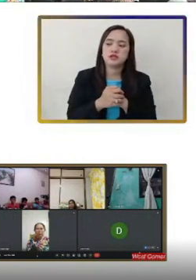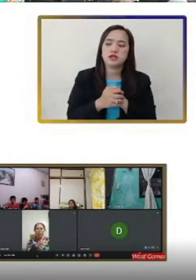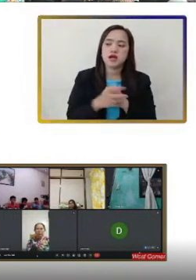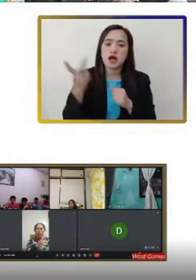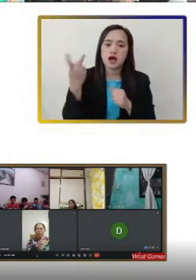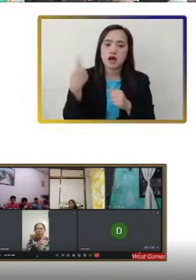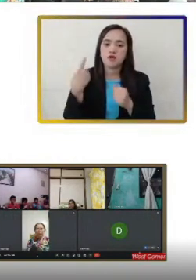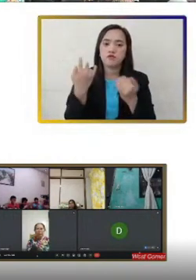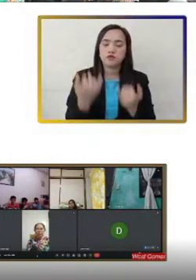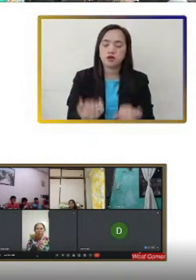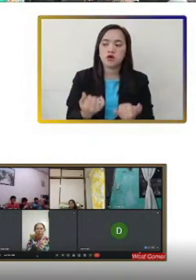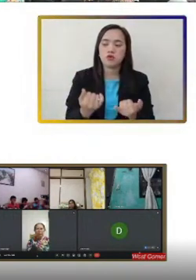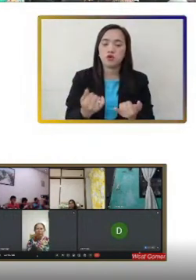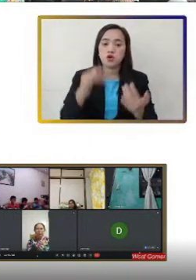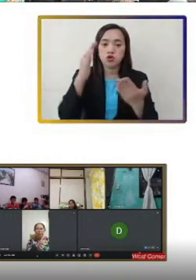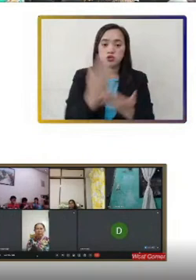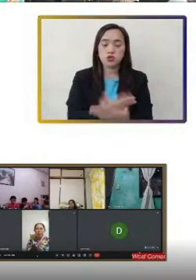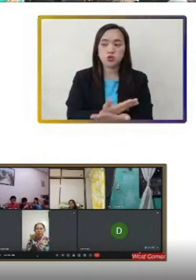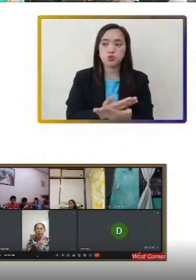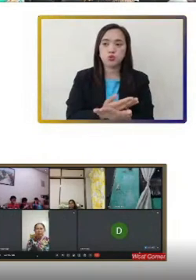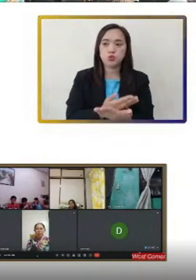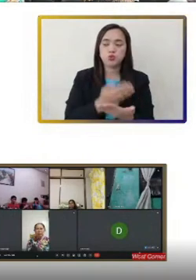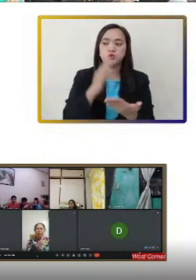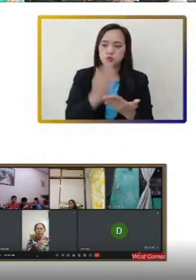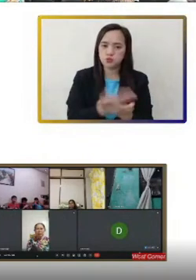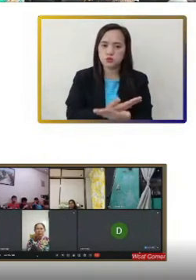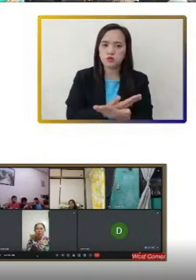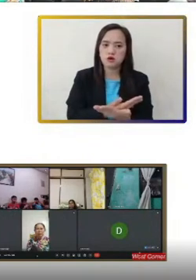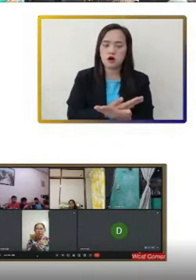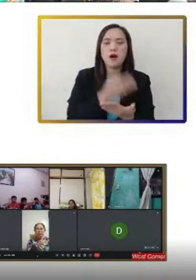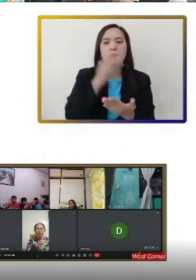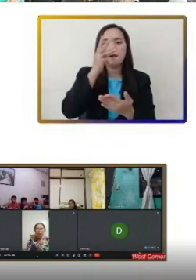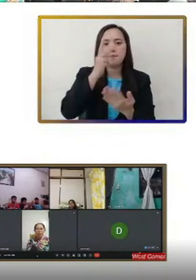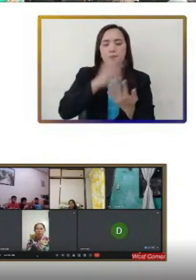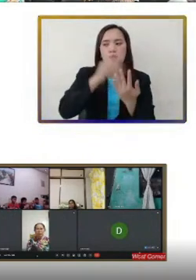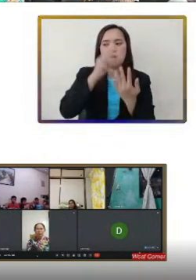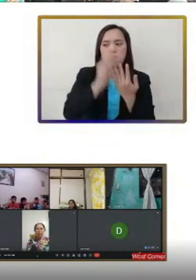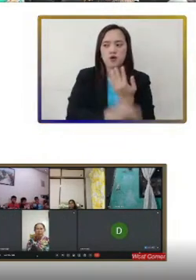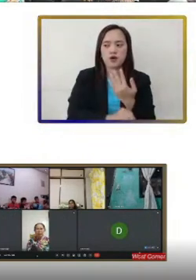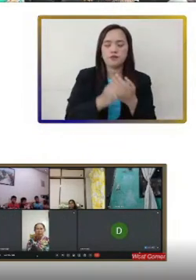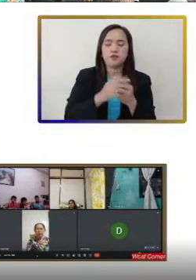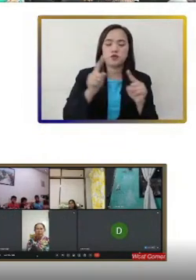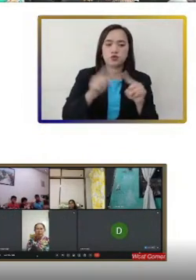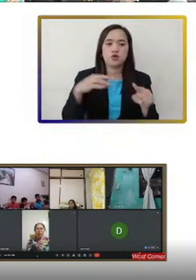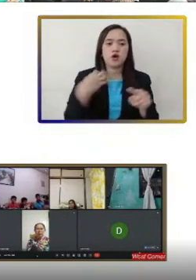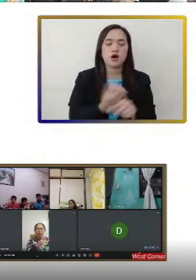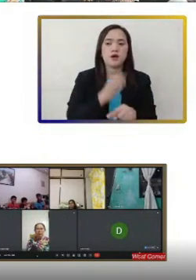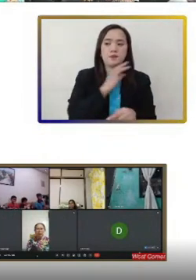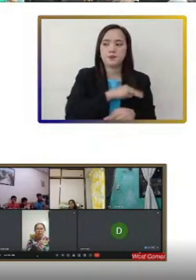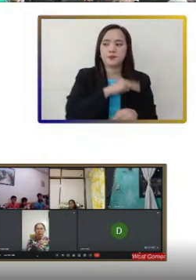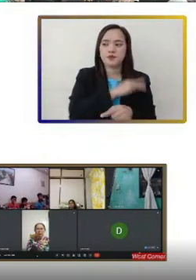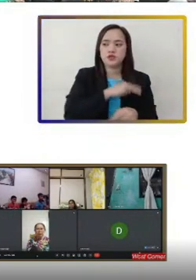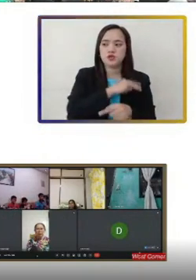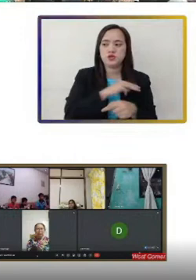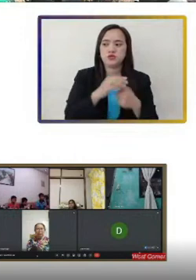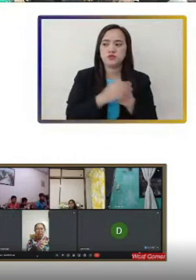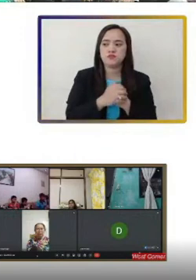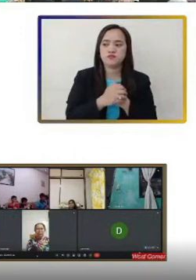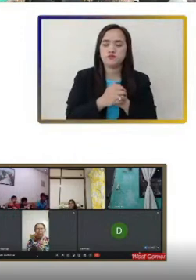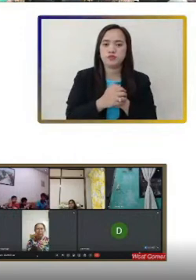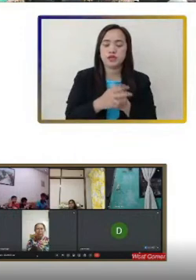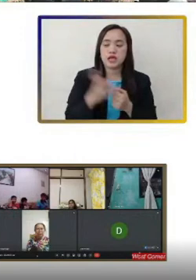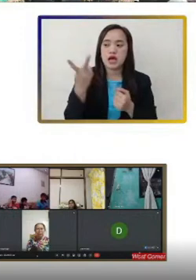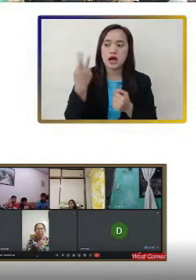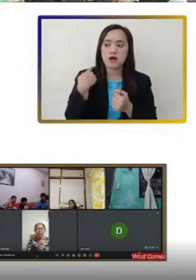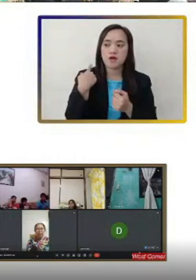programa sa mga missions natin. Okay, ang mga missionaries natin ay kinakailangan magkaroon sila ng kapahayagan